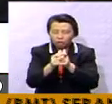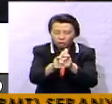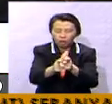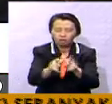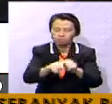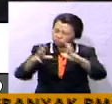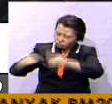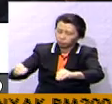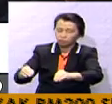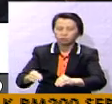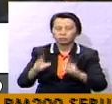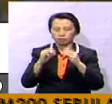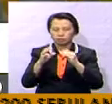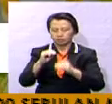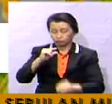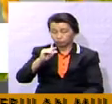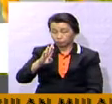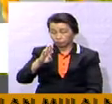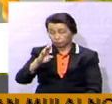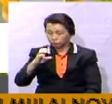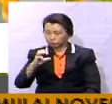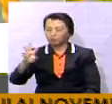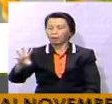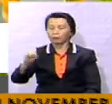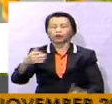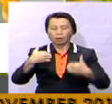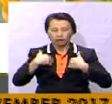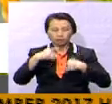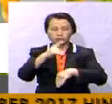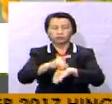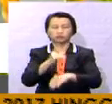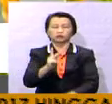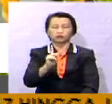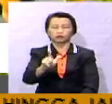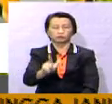ditangani, sidang GBC ke-40 berlangsung di Ibu Negara.